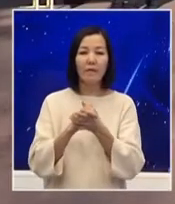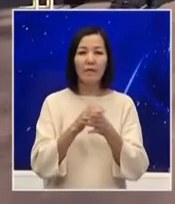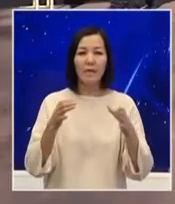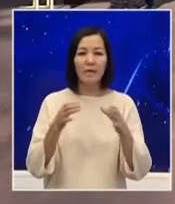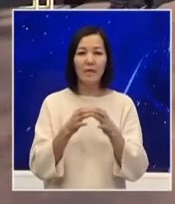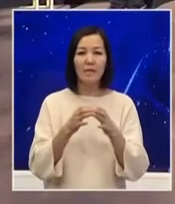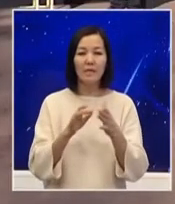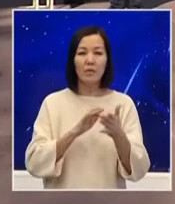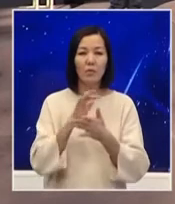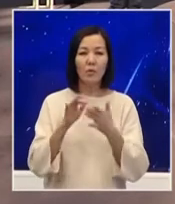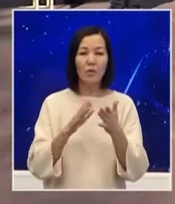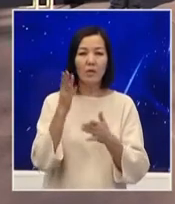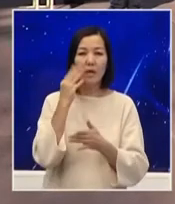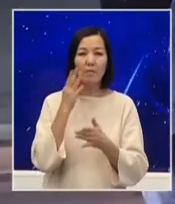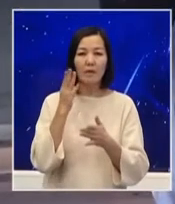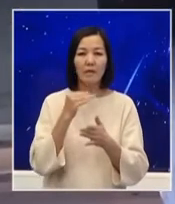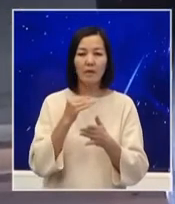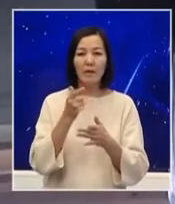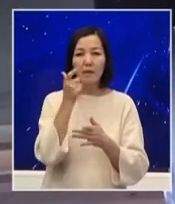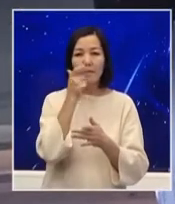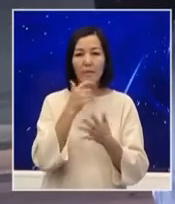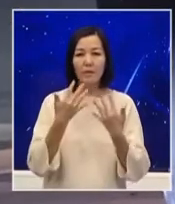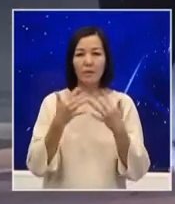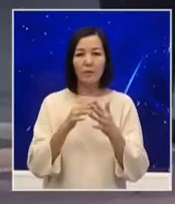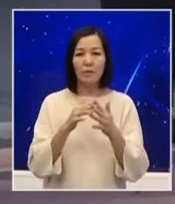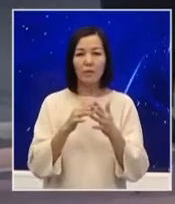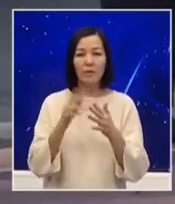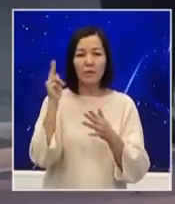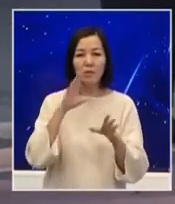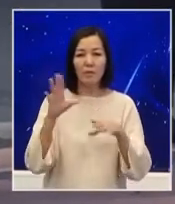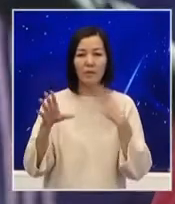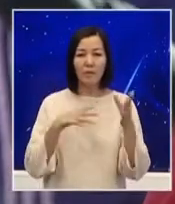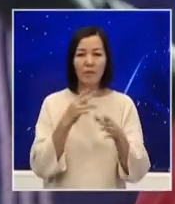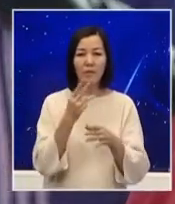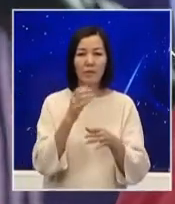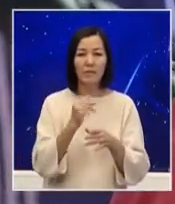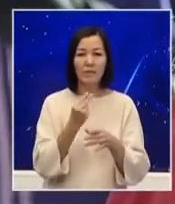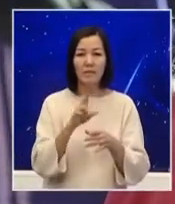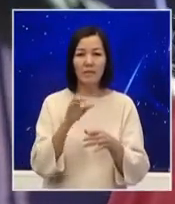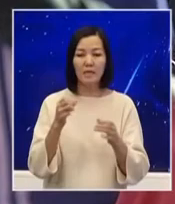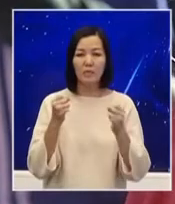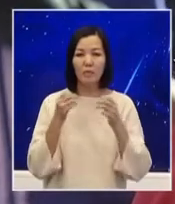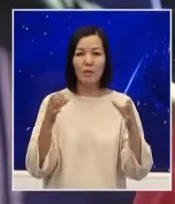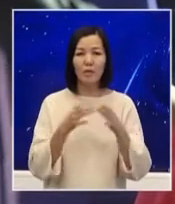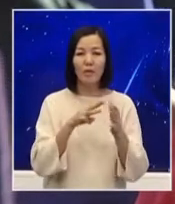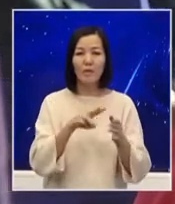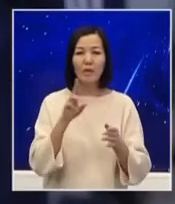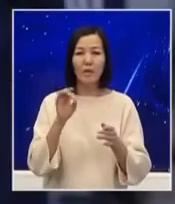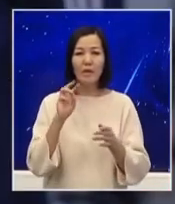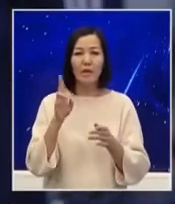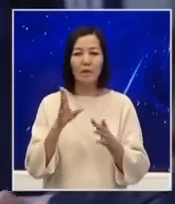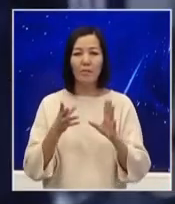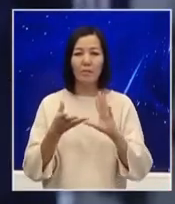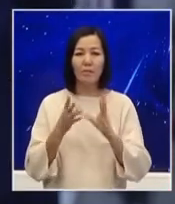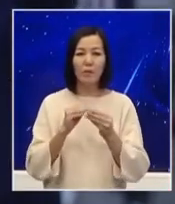города Алматы. В поселке Панфилов на базе учебно-тренировочного центра ЦСКА спорткомитета Министерства обороны РК